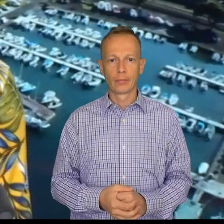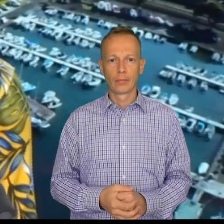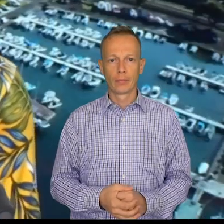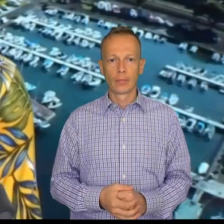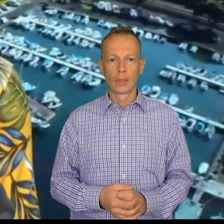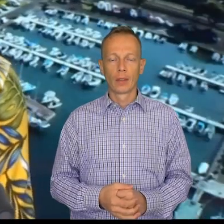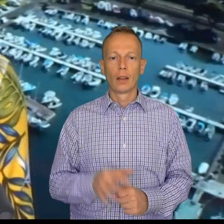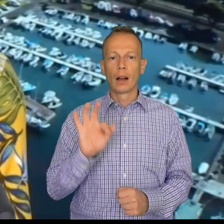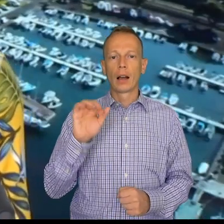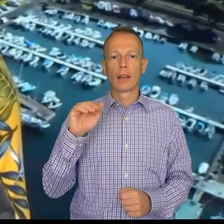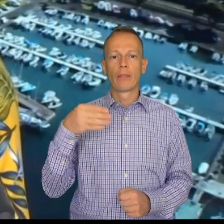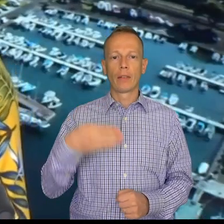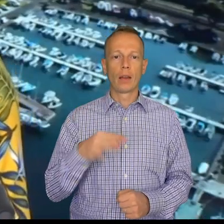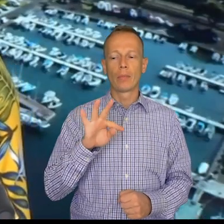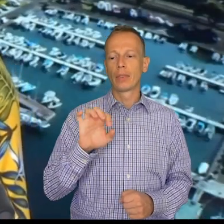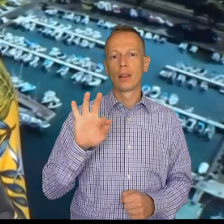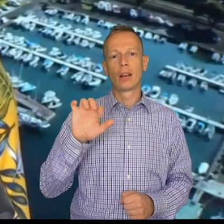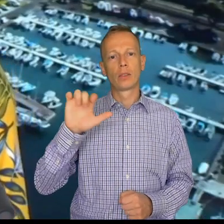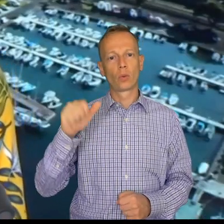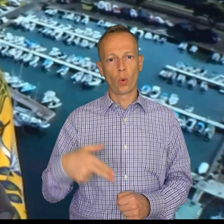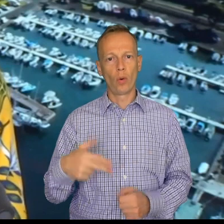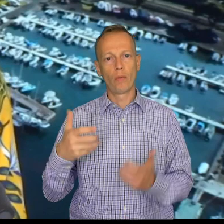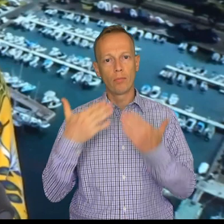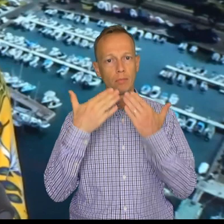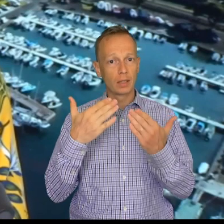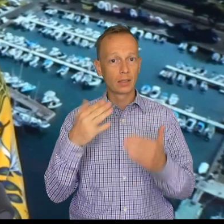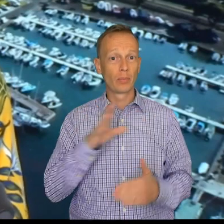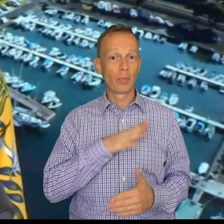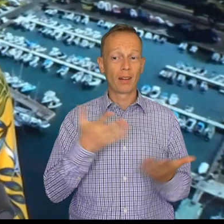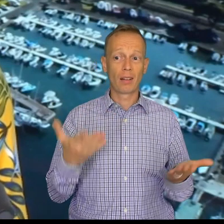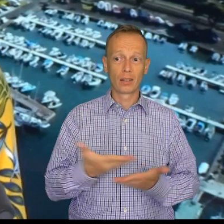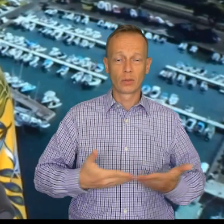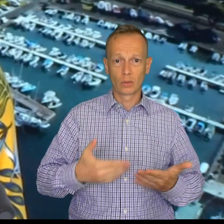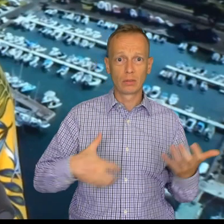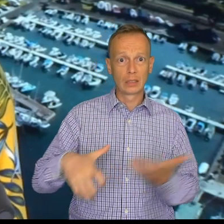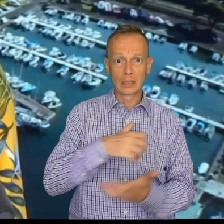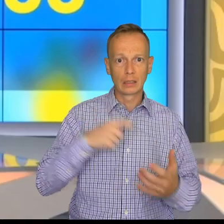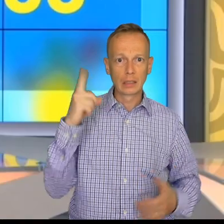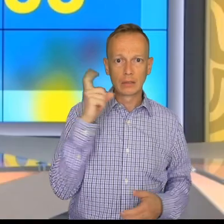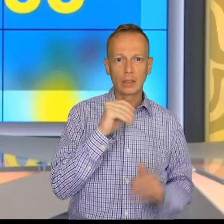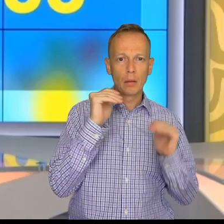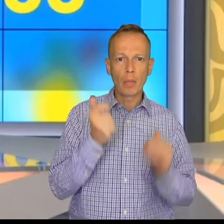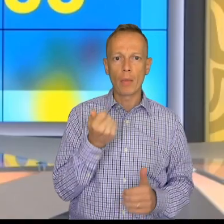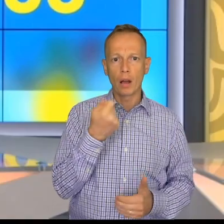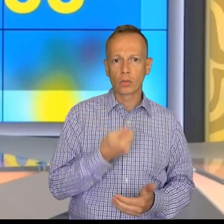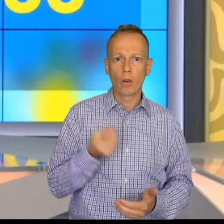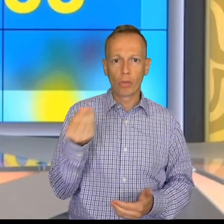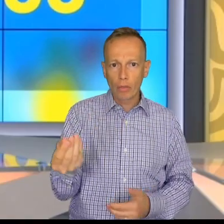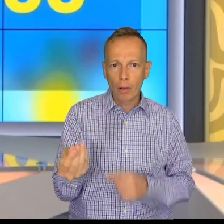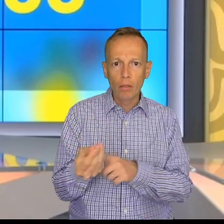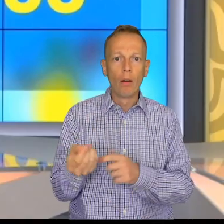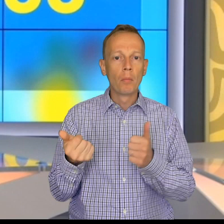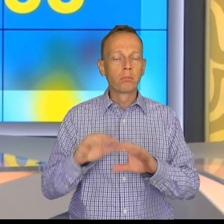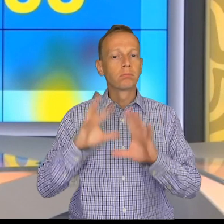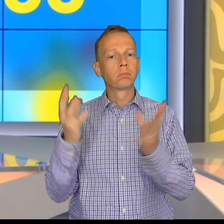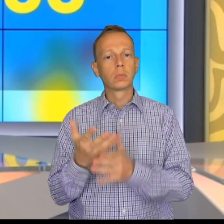Voilà, de son côté, l'AFM Téléthon tient à remercier tous ceux qui ont donné malgré le contexte difficile de la crise sanitaire. L'AFM a réussi